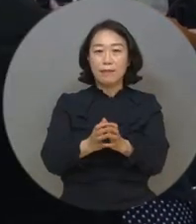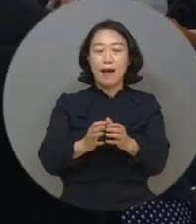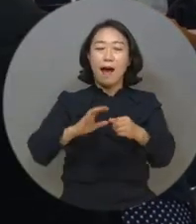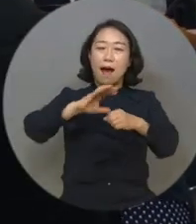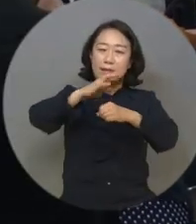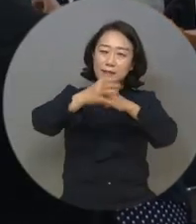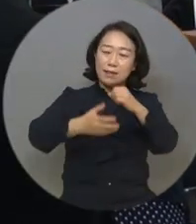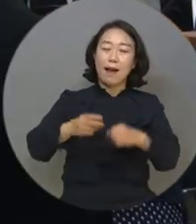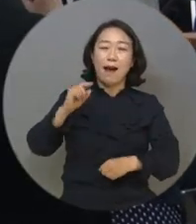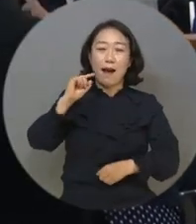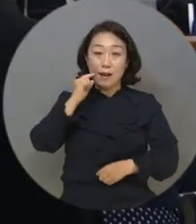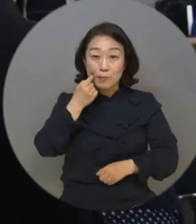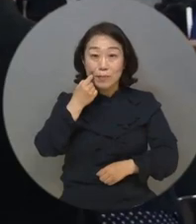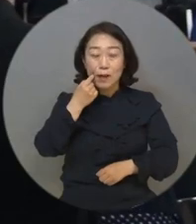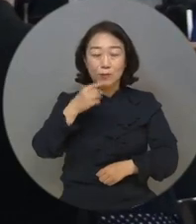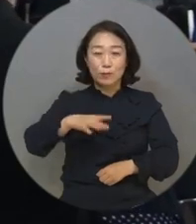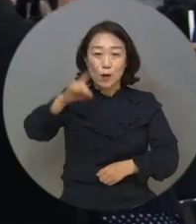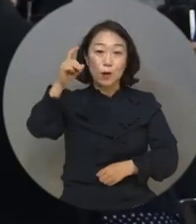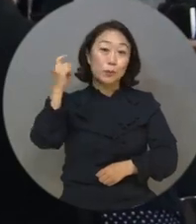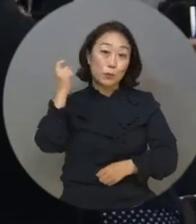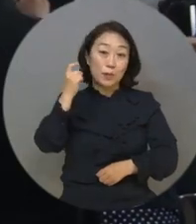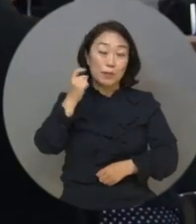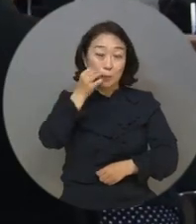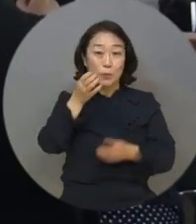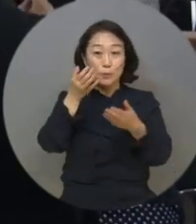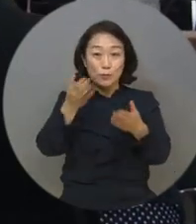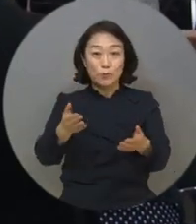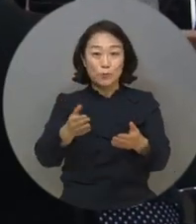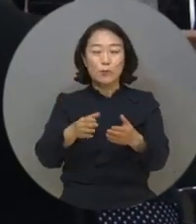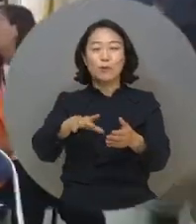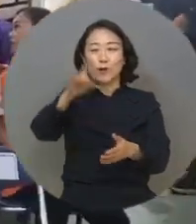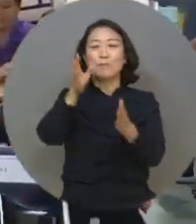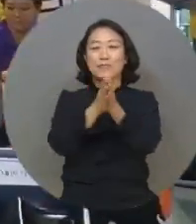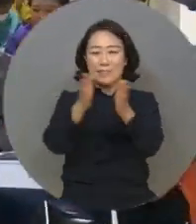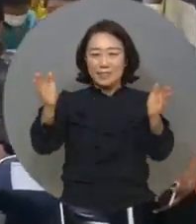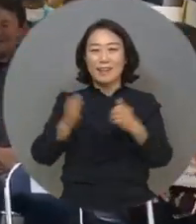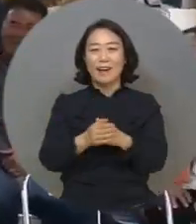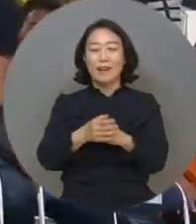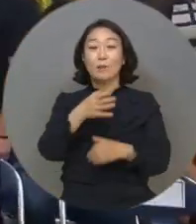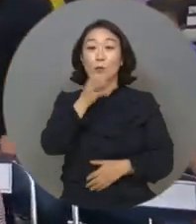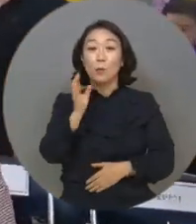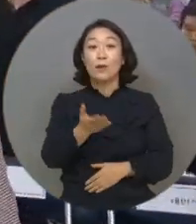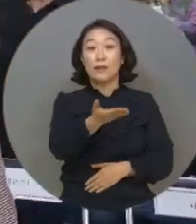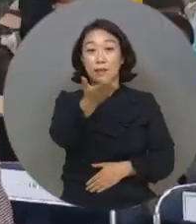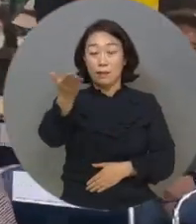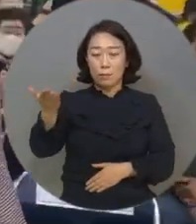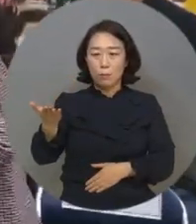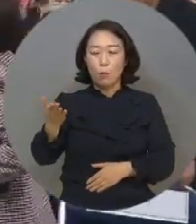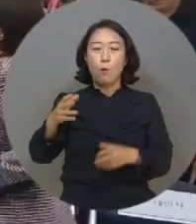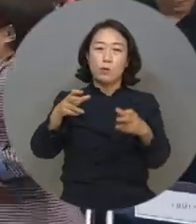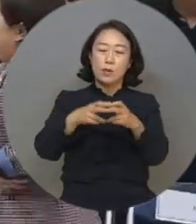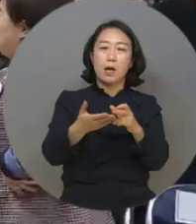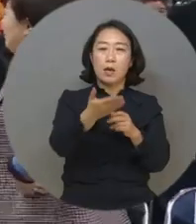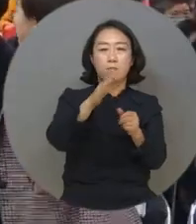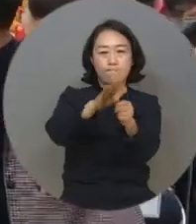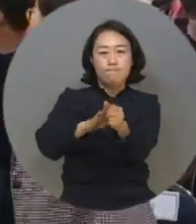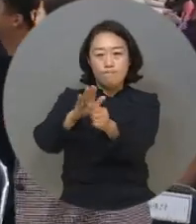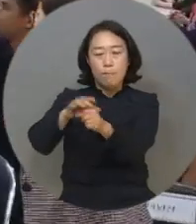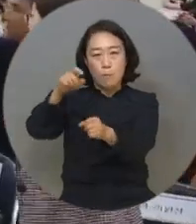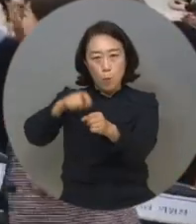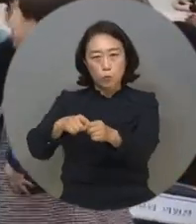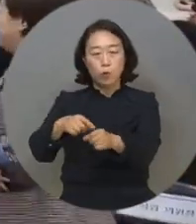노래하며 잔치의 문을 활짝 열고 어른들을 맞이했습니다. 어른들과 장애인 이웃을 응원하기 위해 참여한